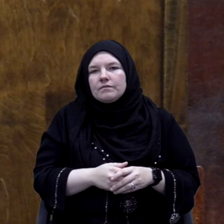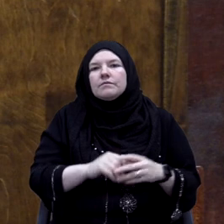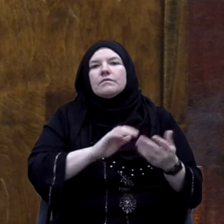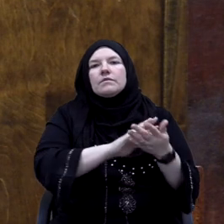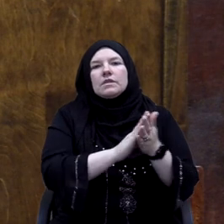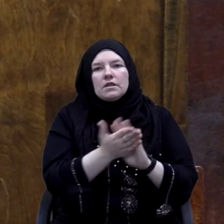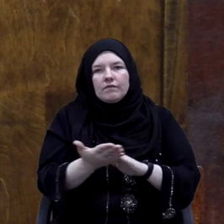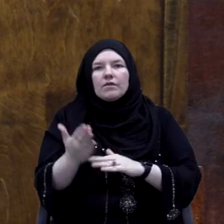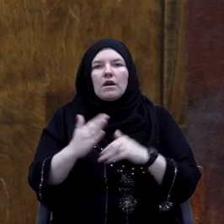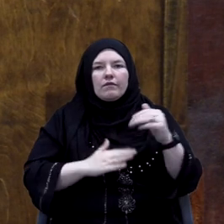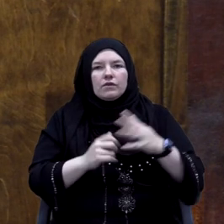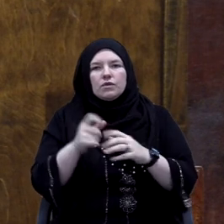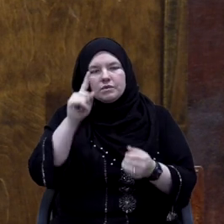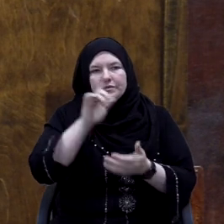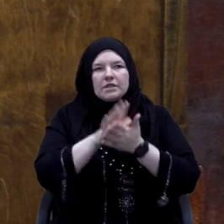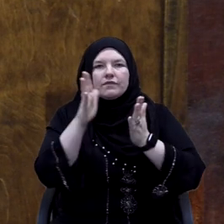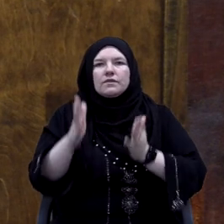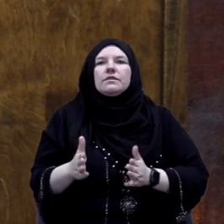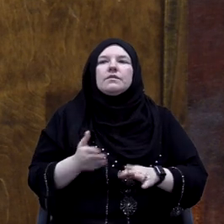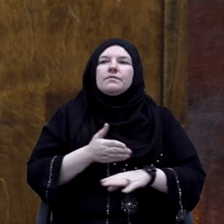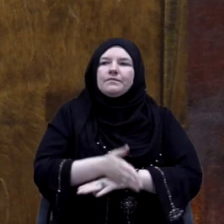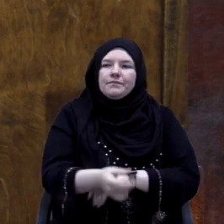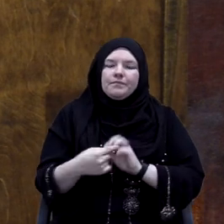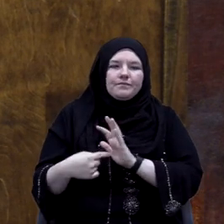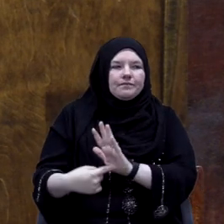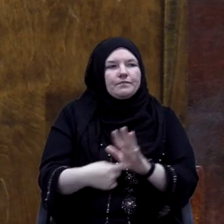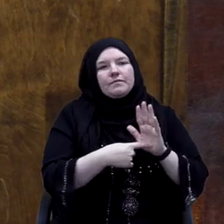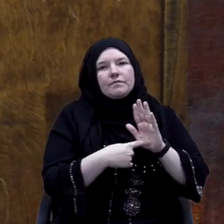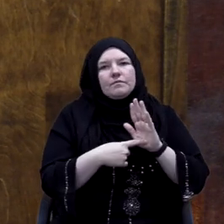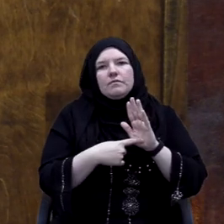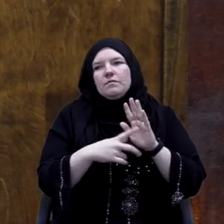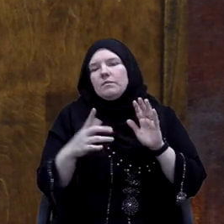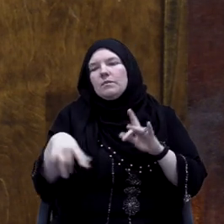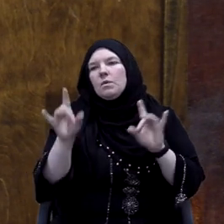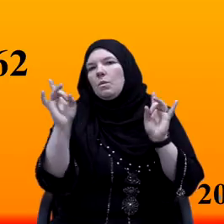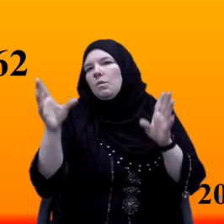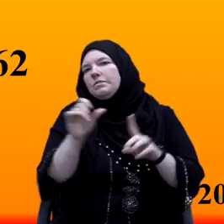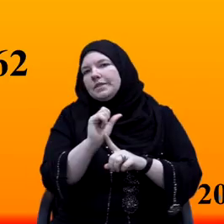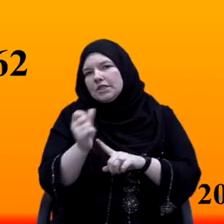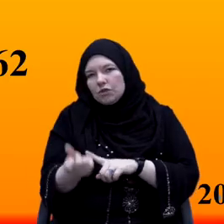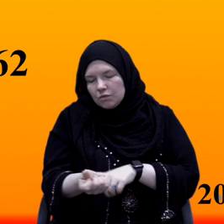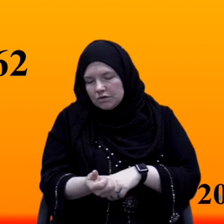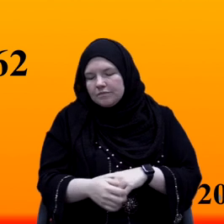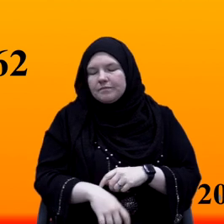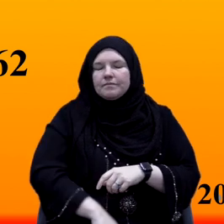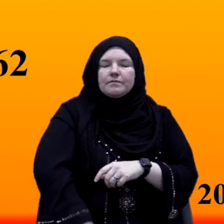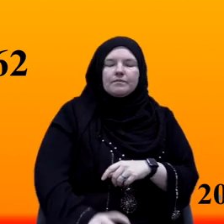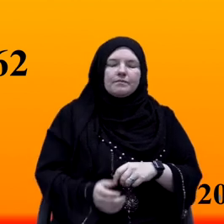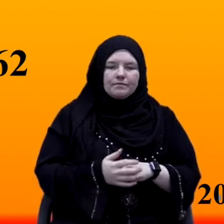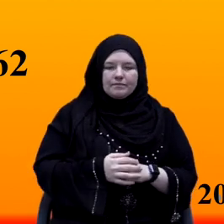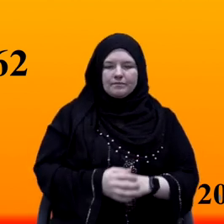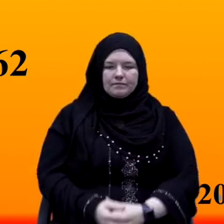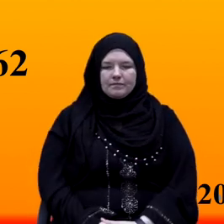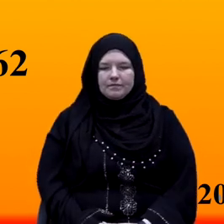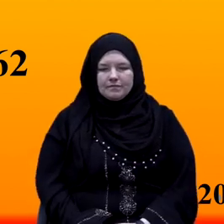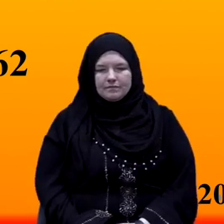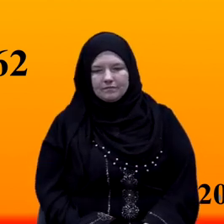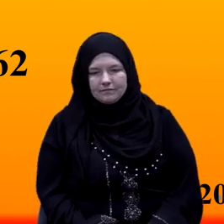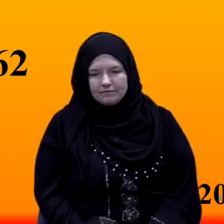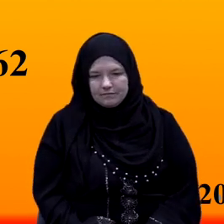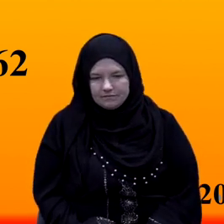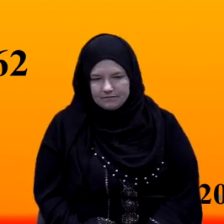to the believers after showing all of these horrible situations, أَلَا إِنَّ أَوْلِيَاءَ